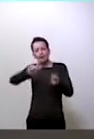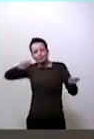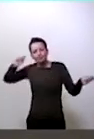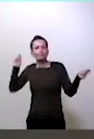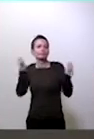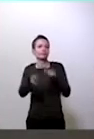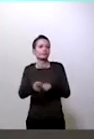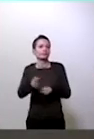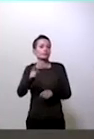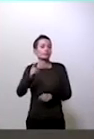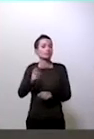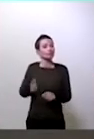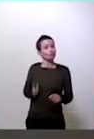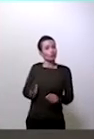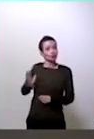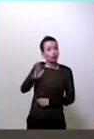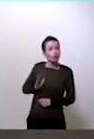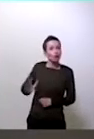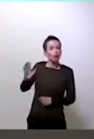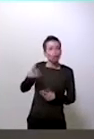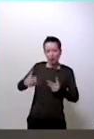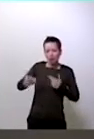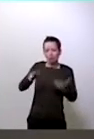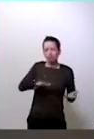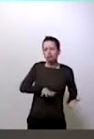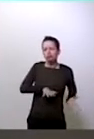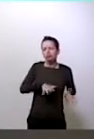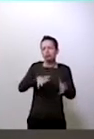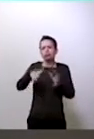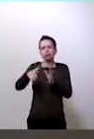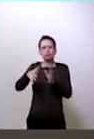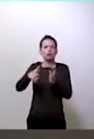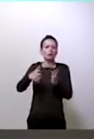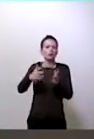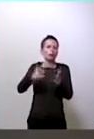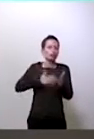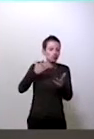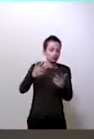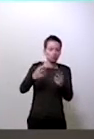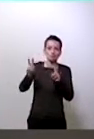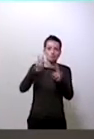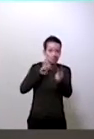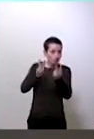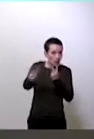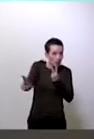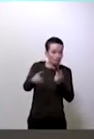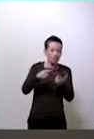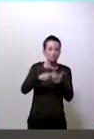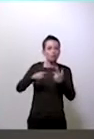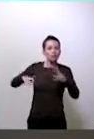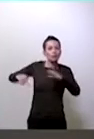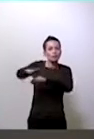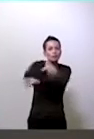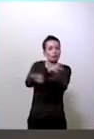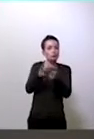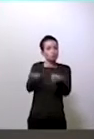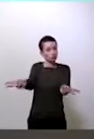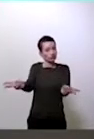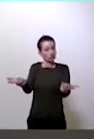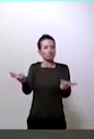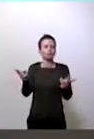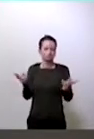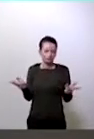Bordeaux a connu une grande période de transformation autour du tramway et des espaces publics. Tout le monde en est